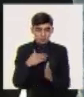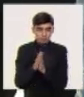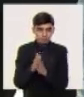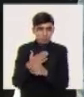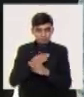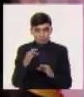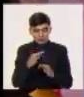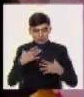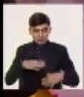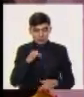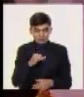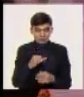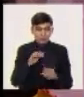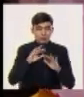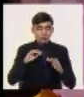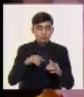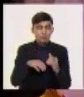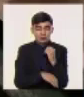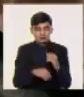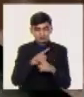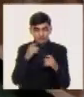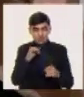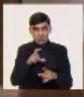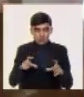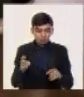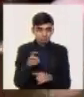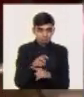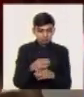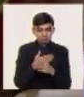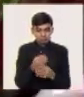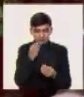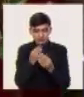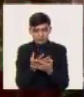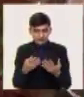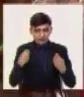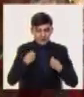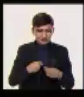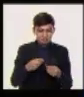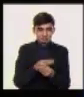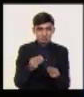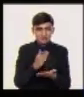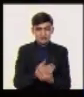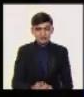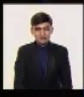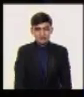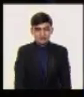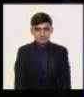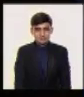не просила. Но после публикации к ней стали приходить люди помогать продуктами и вещами.